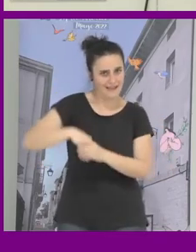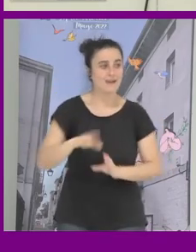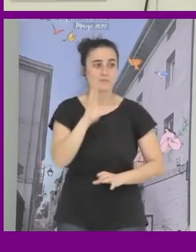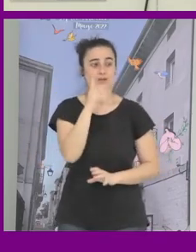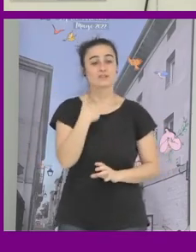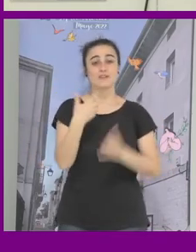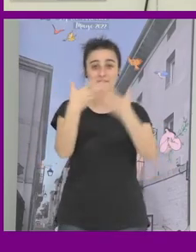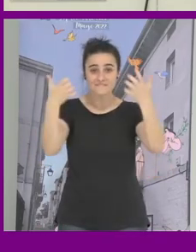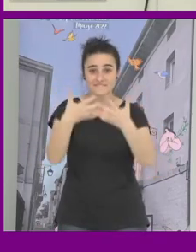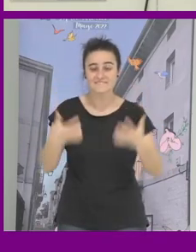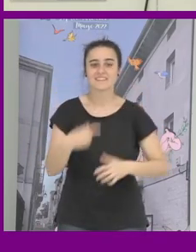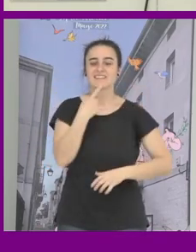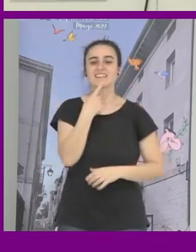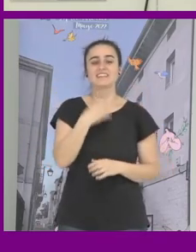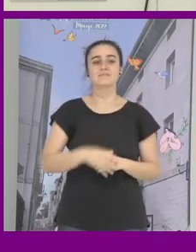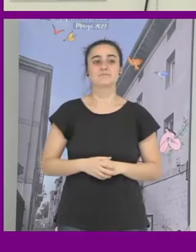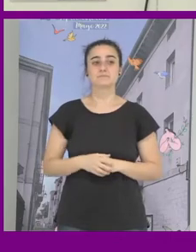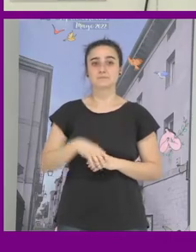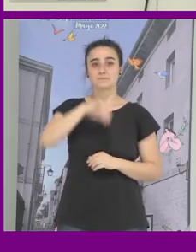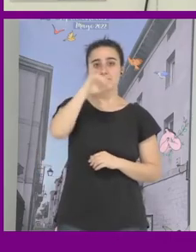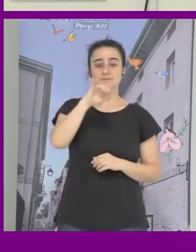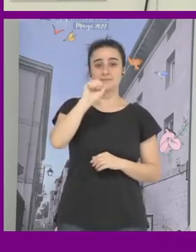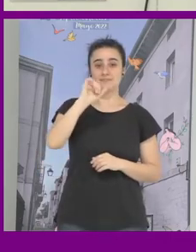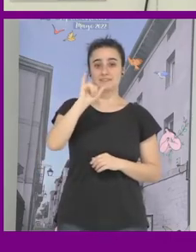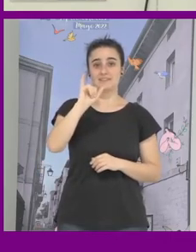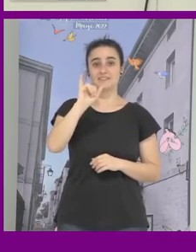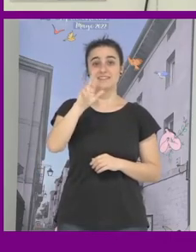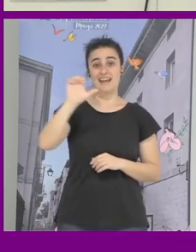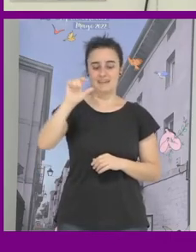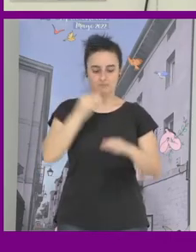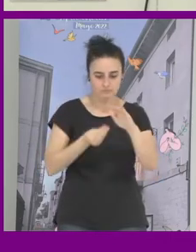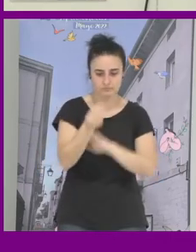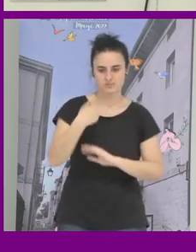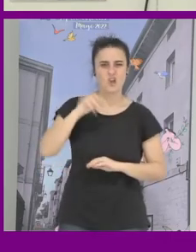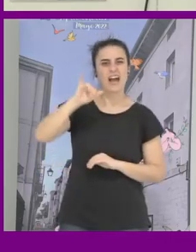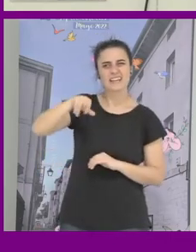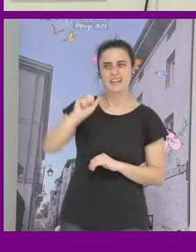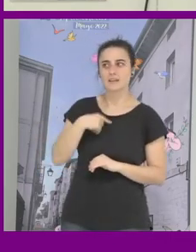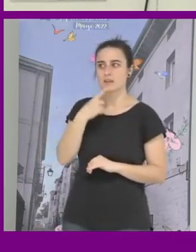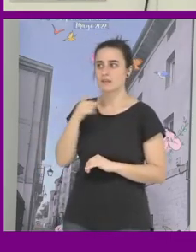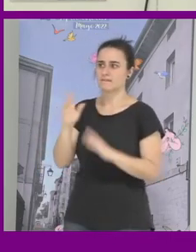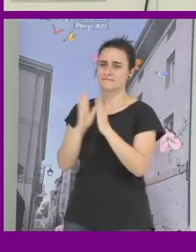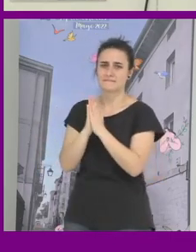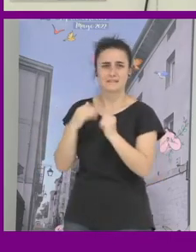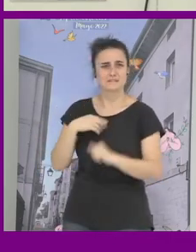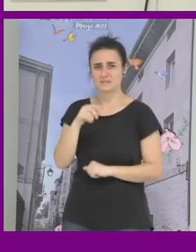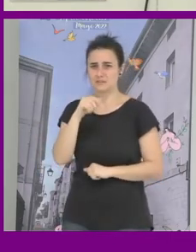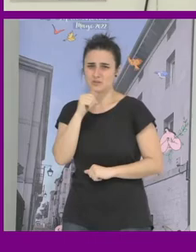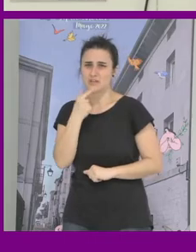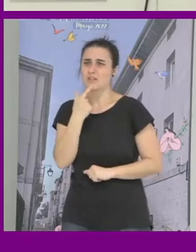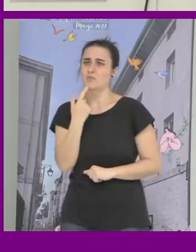amaiak esaten du, jare jaio zenean, ainarari zera esan nion. Mesedez, inoiz ez dut zure ahotik entzun nahi ni bestea